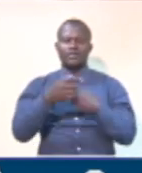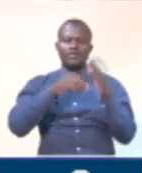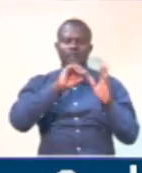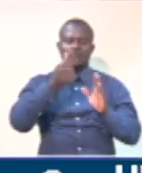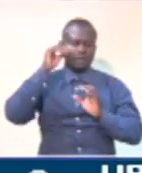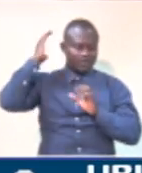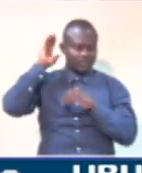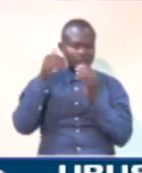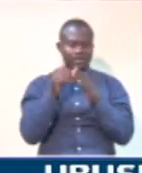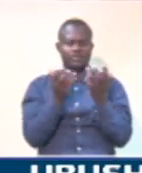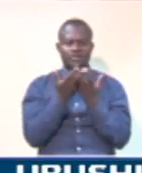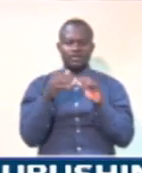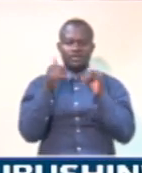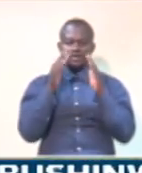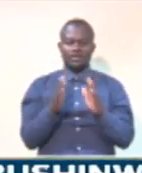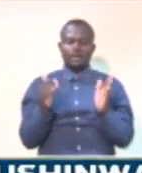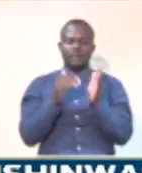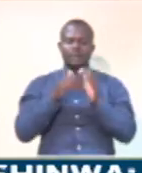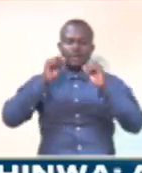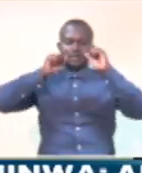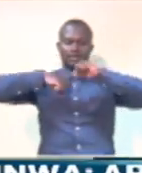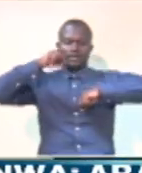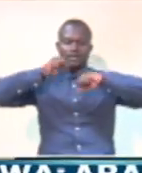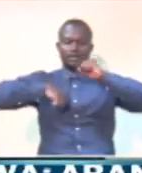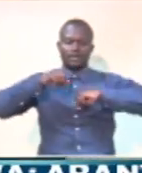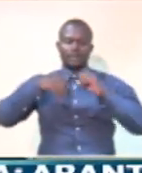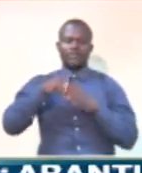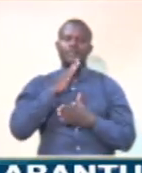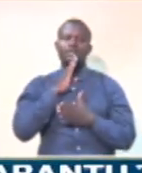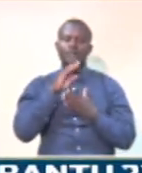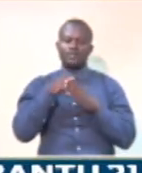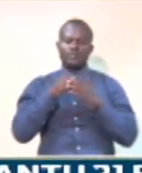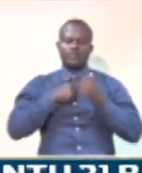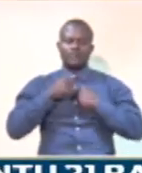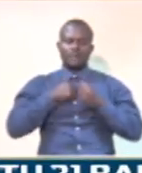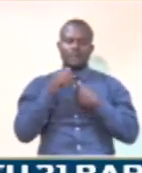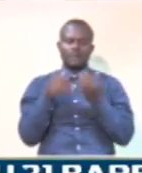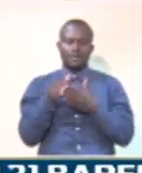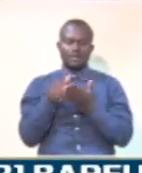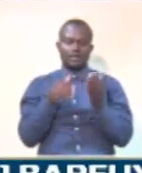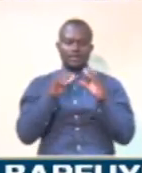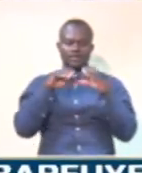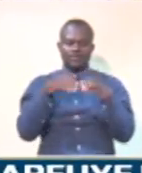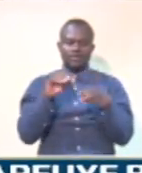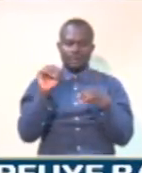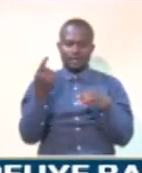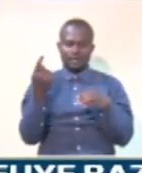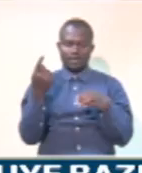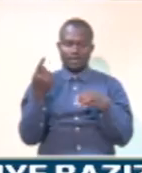dukomeza nandi makuru ajyanye n'imikino kandi shampiyona y'umupira w'amaguru mu Rwanda ikiciro